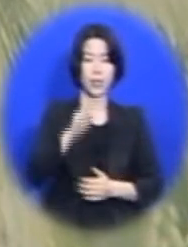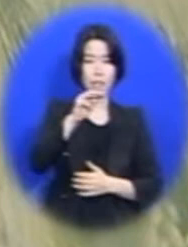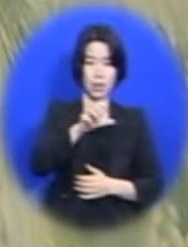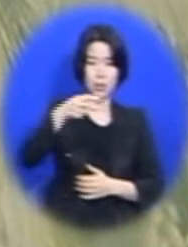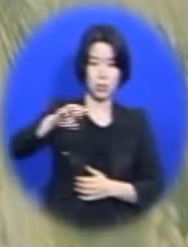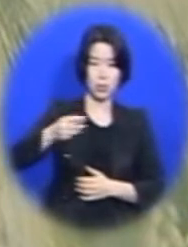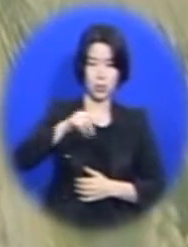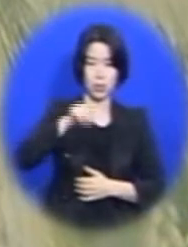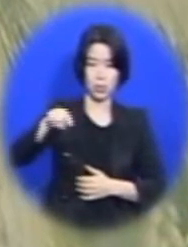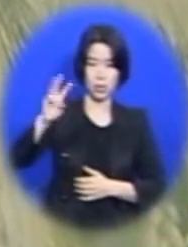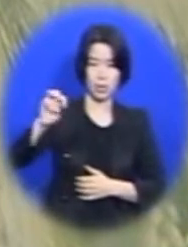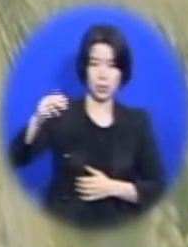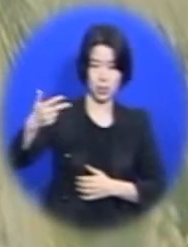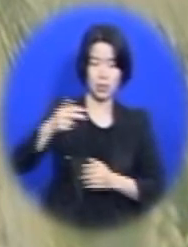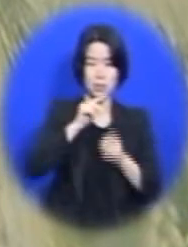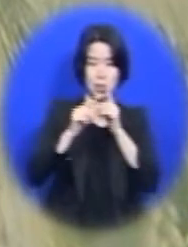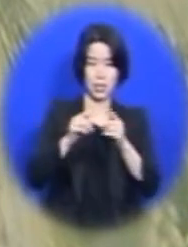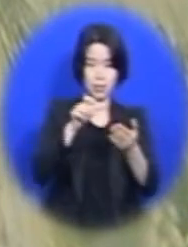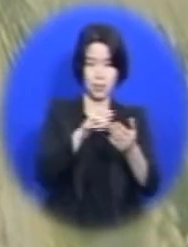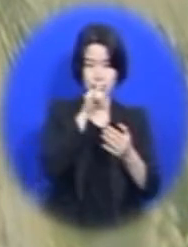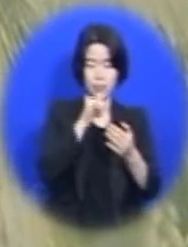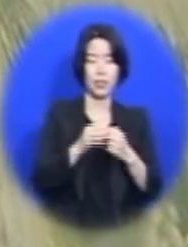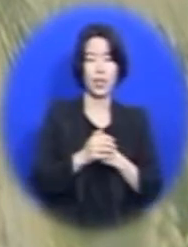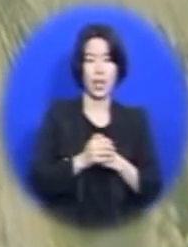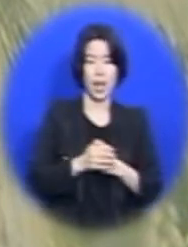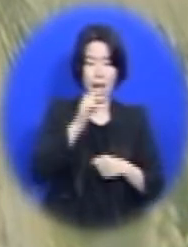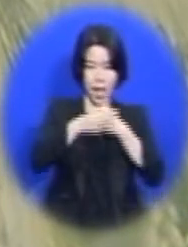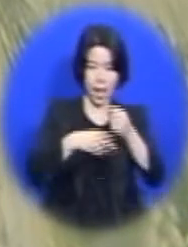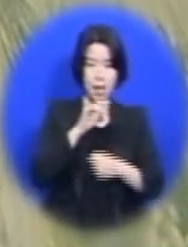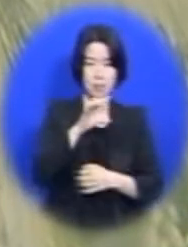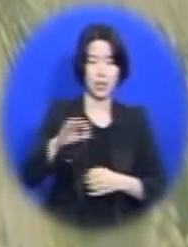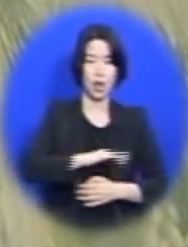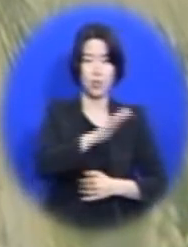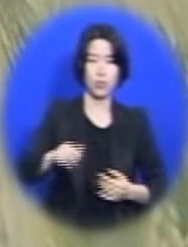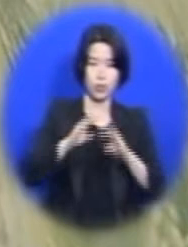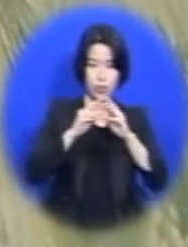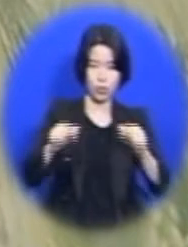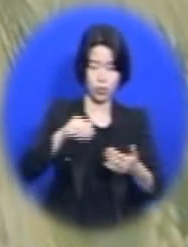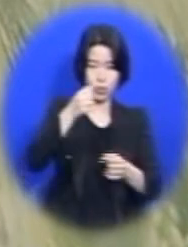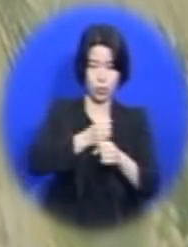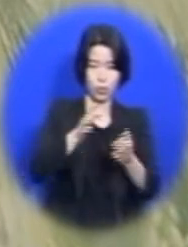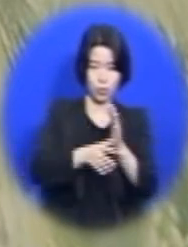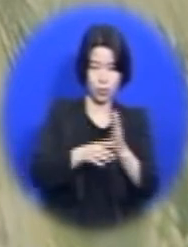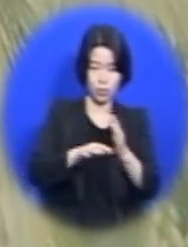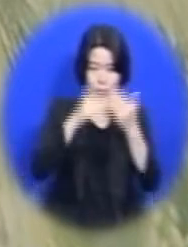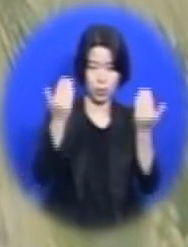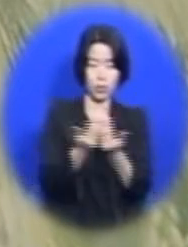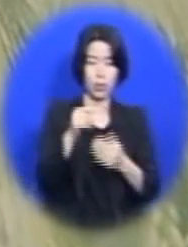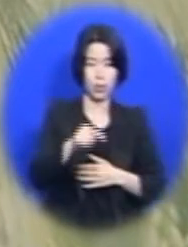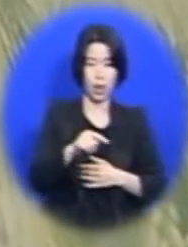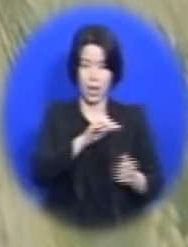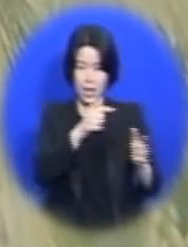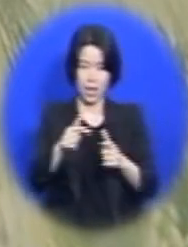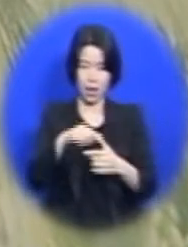35절부터 37절까지 말씀에 나옵니다. 해마다 우리 토지 소산의 만물과 각종